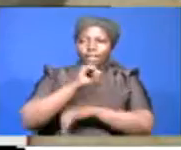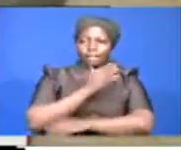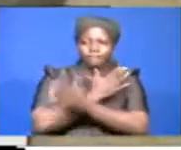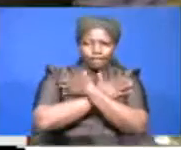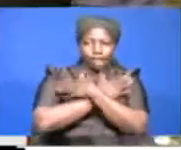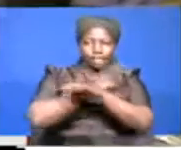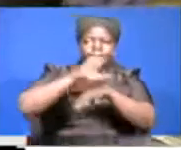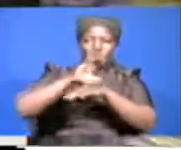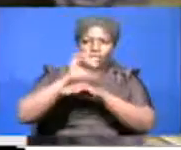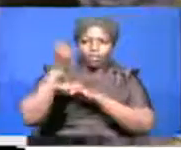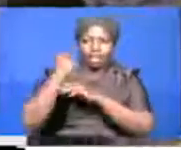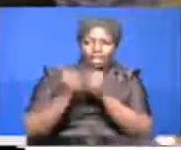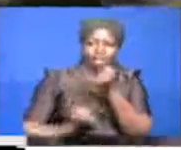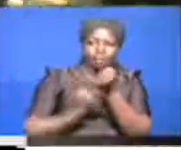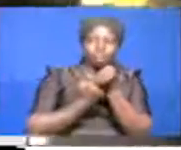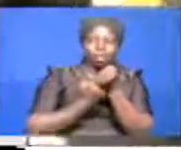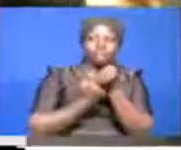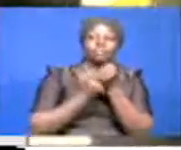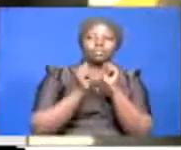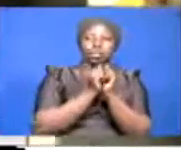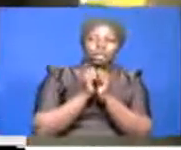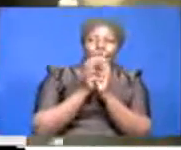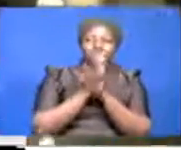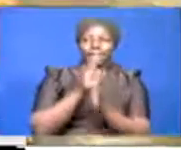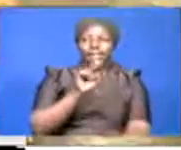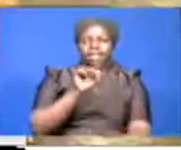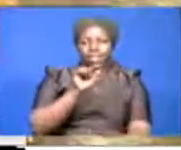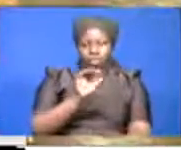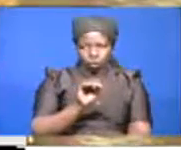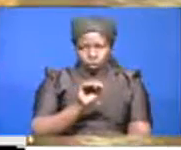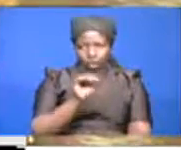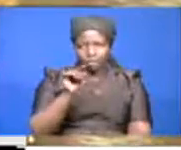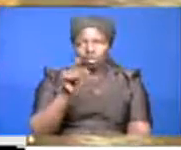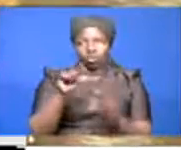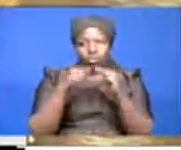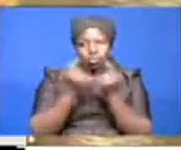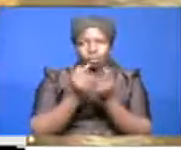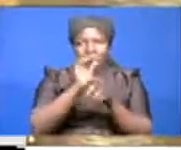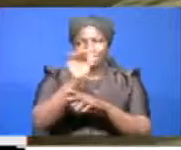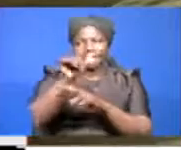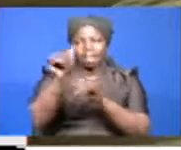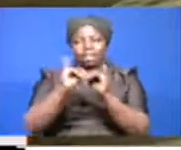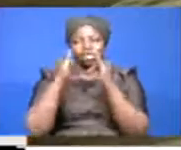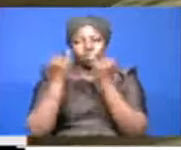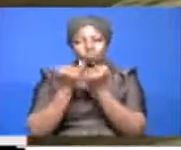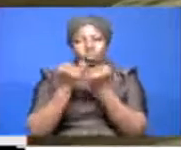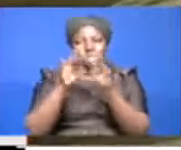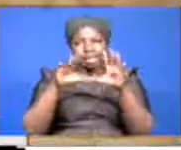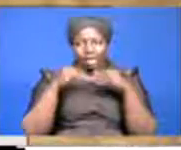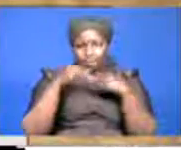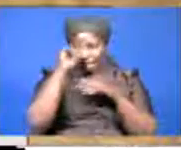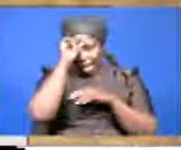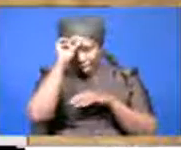Kenya kwa ushirikiano na shirika lisilokuwa la serikali. Makundi hayo yametoa wito kwa mashirika mengine kuitikia wito wa serikali